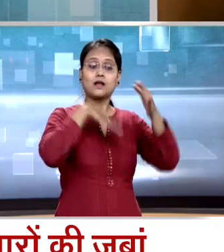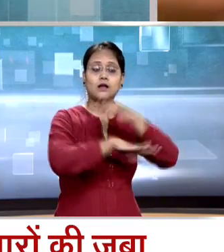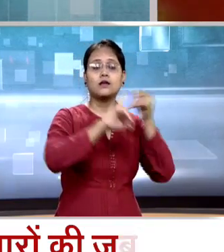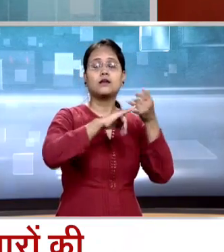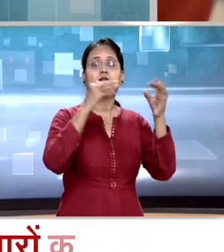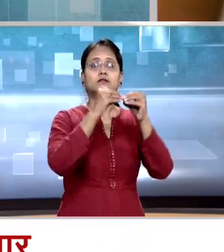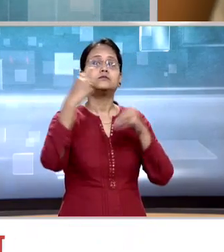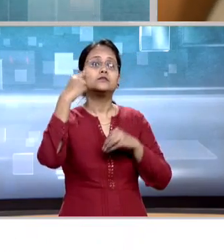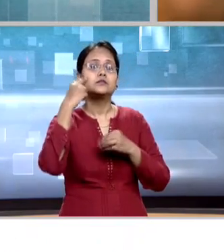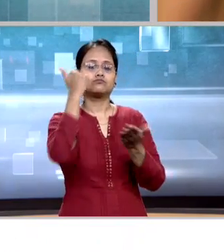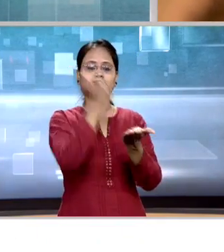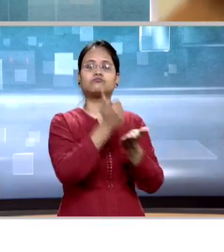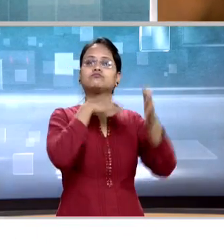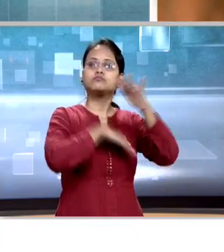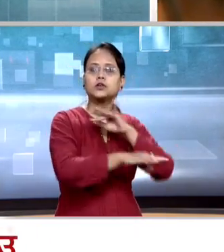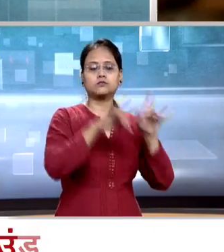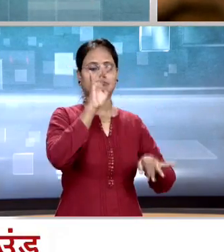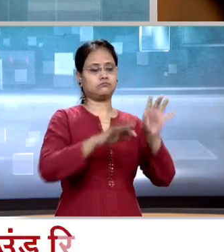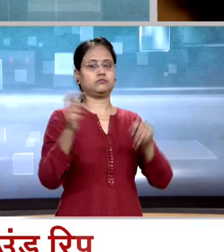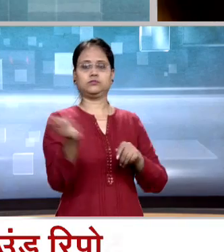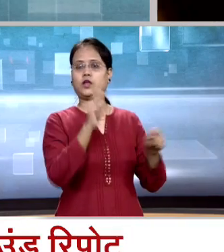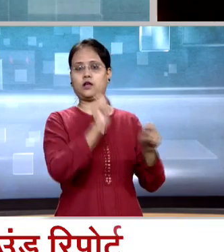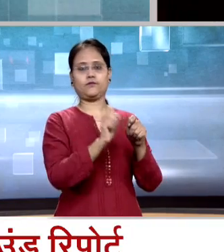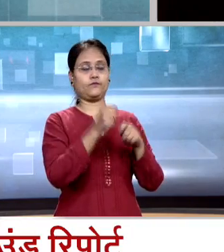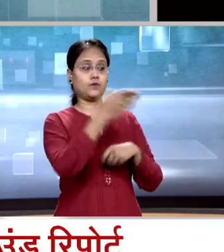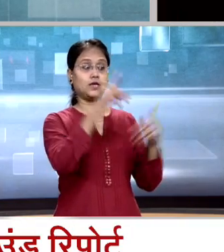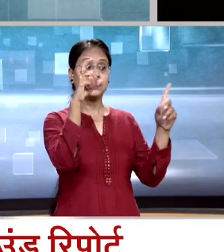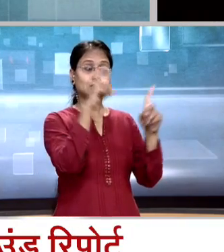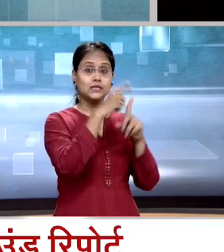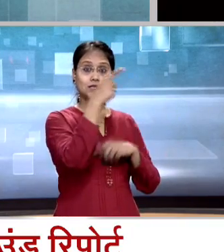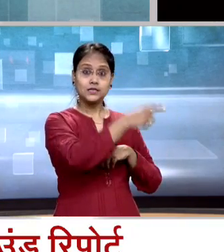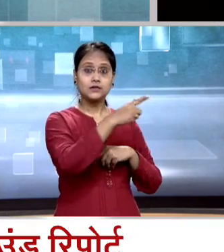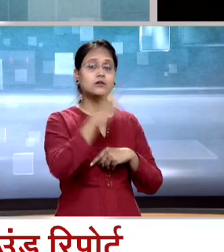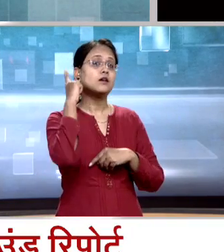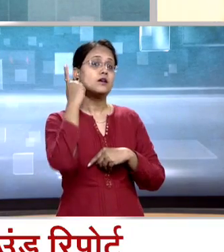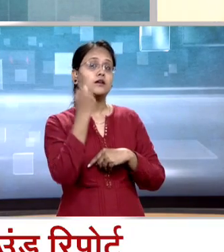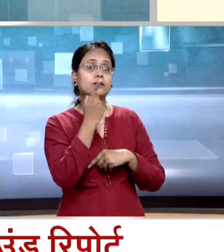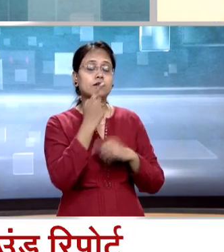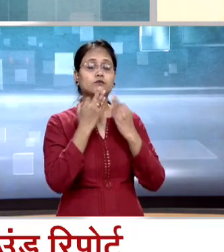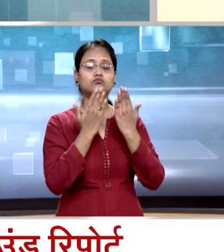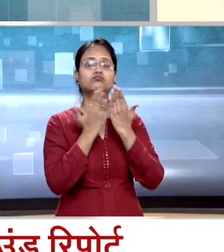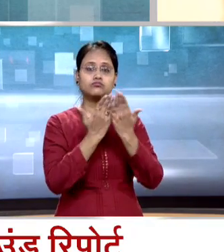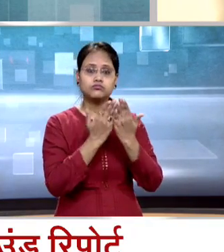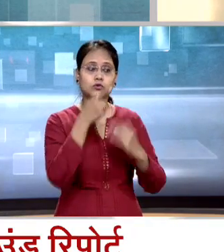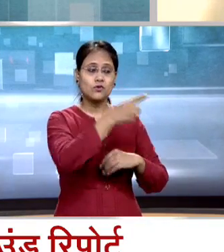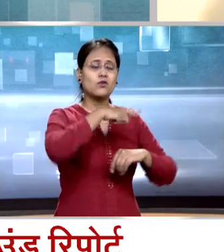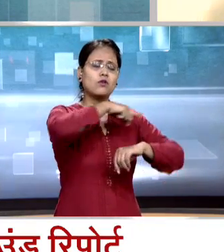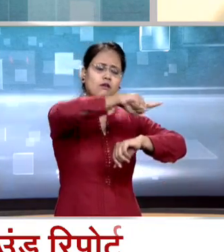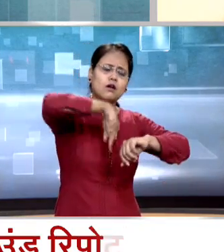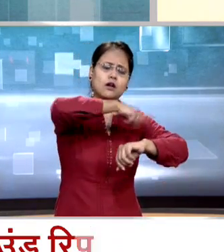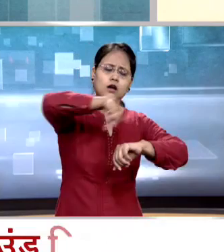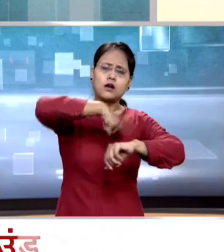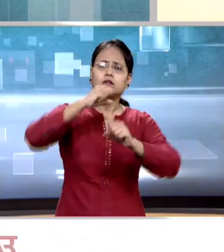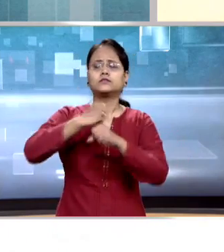बैंक ऑफ इंडिया में टाइपिस्ट की नौकरी करते हैं। दीपक मूक बधिर स्कूल से ही पढ़े हैं, लेकिन अपना ज्यादातर समय